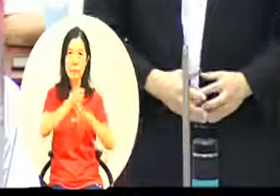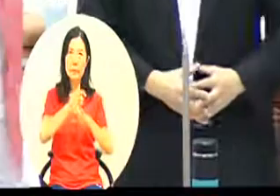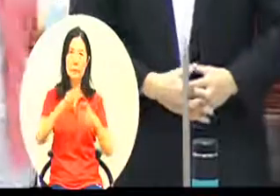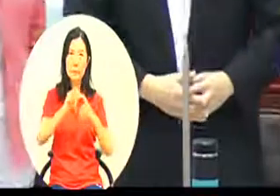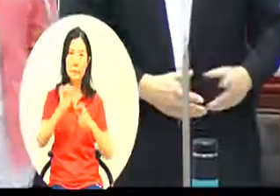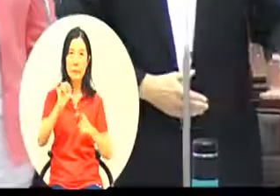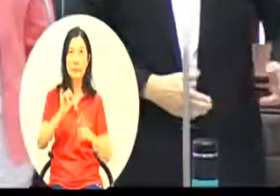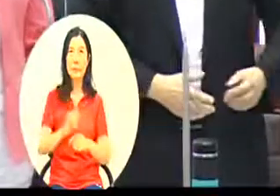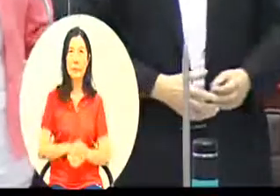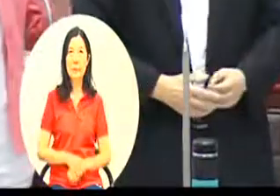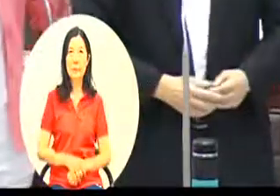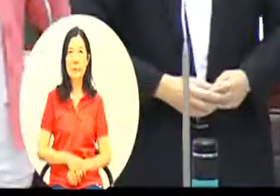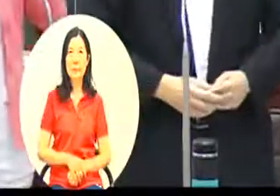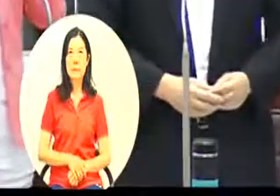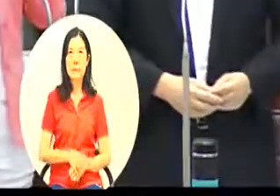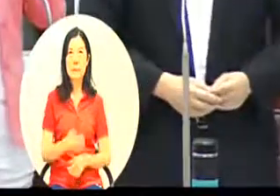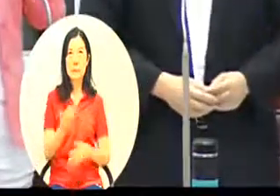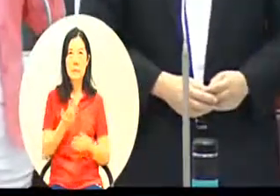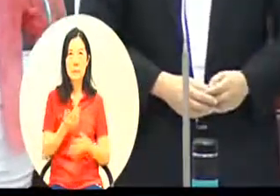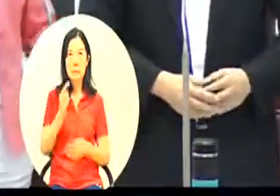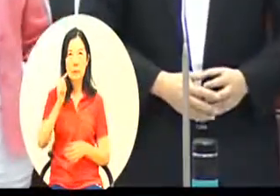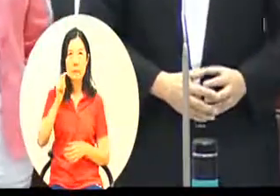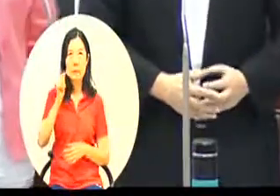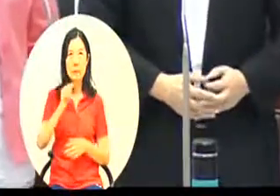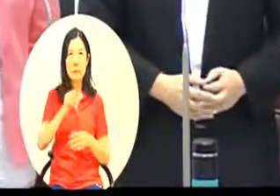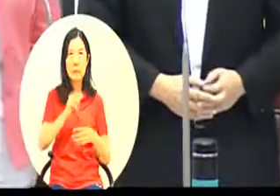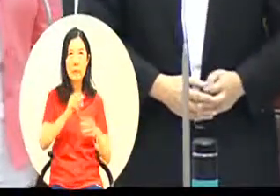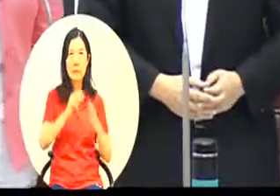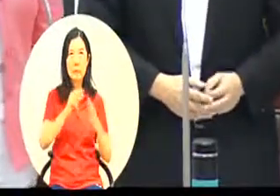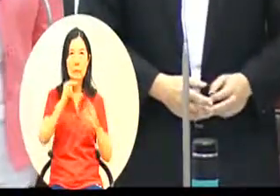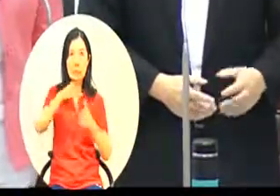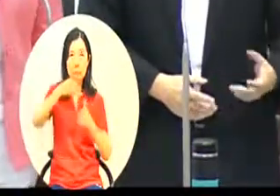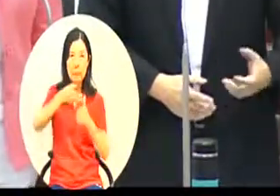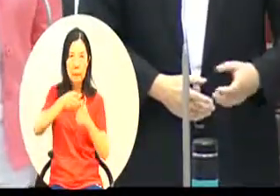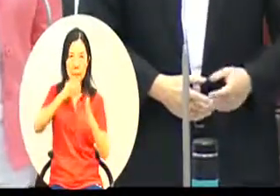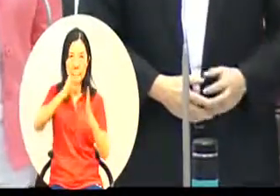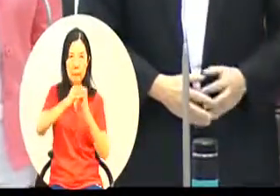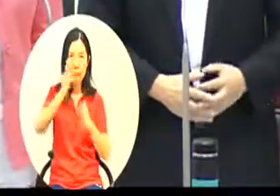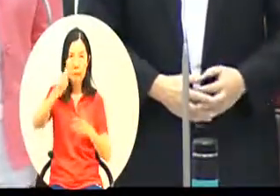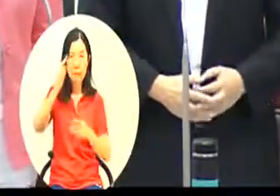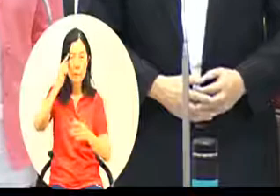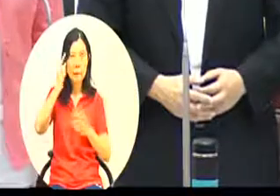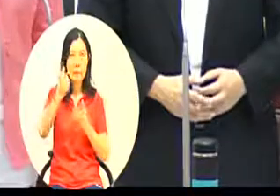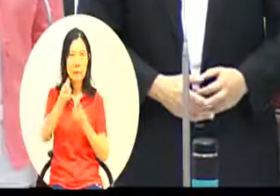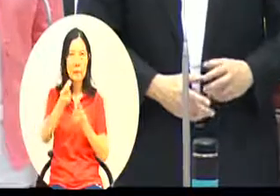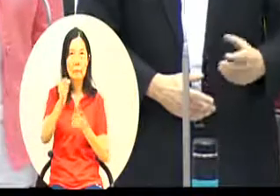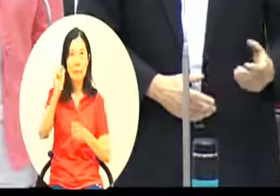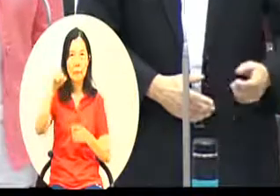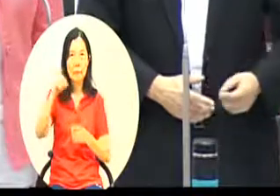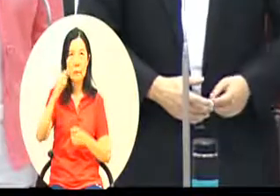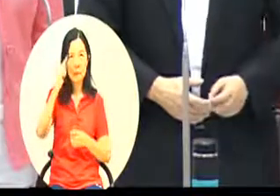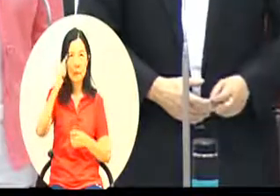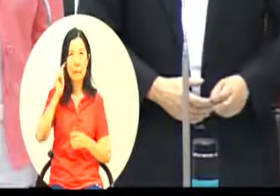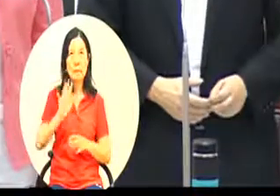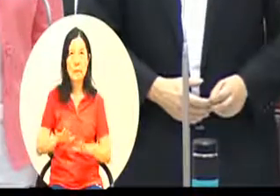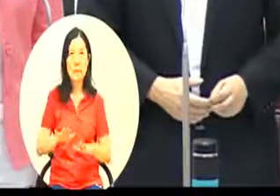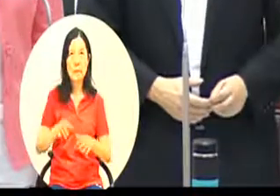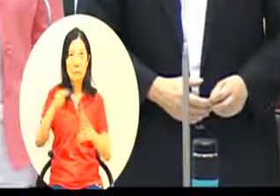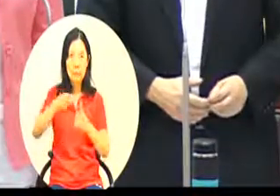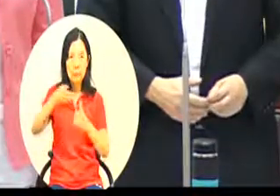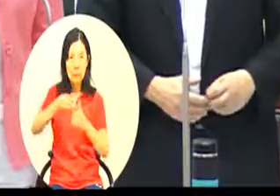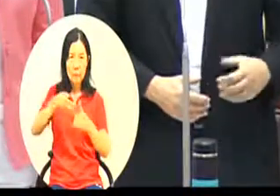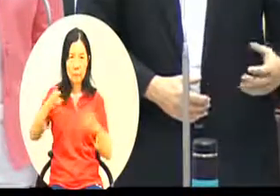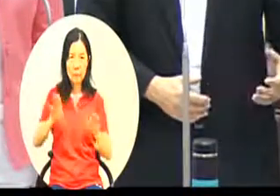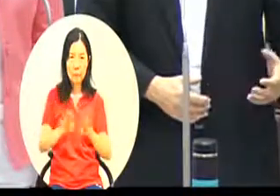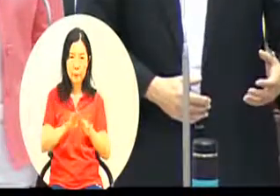员。当然我很同意我们范局长的这样的一个概念，这样的理念，还是要从教育开